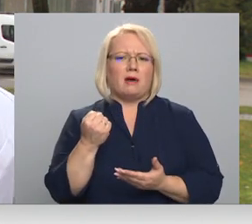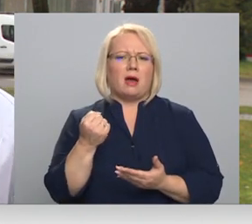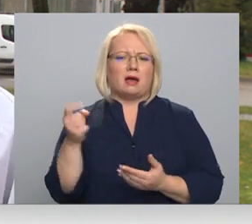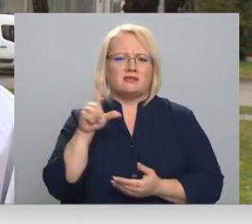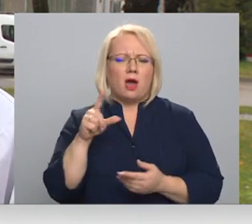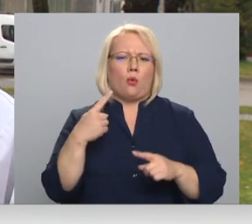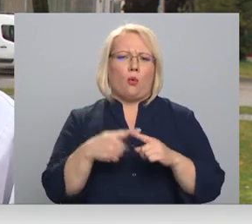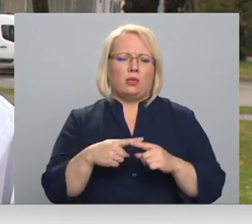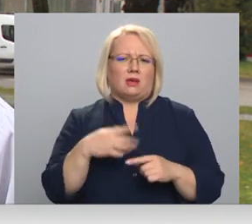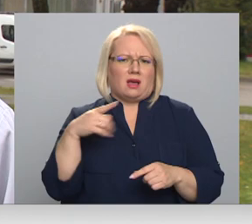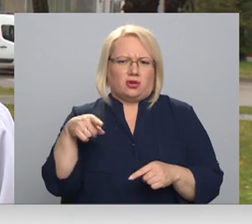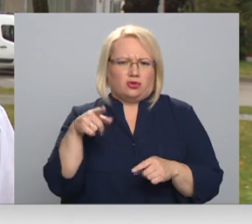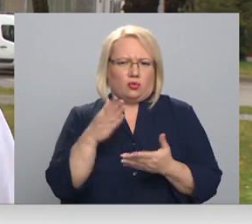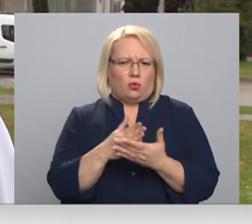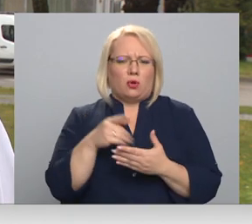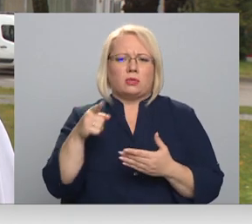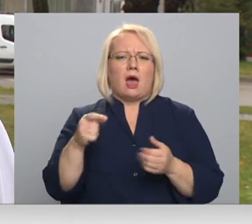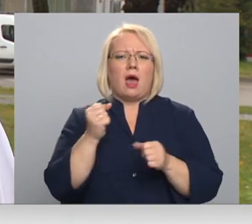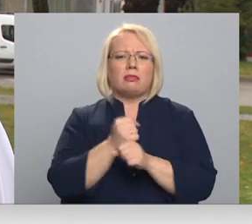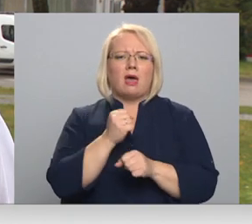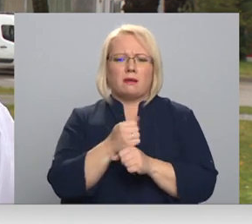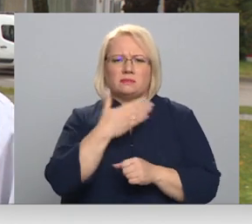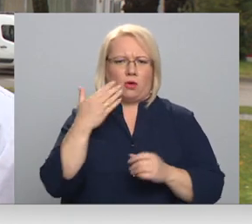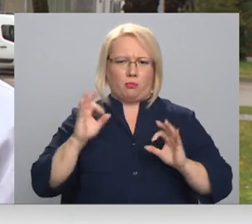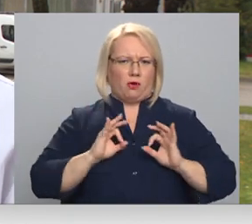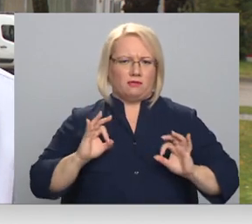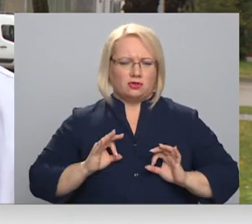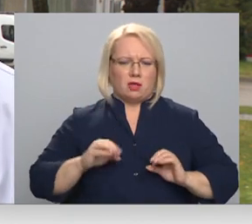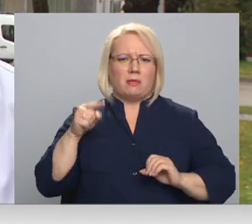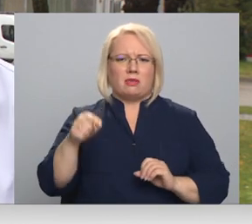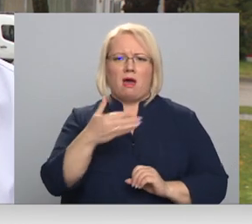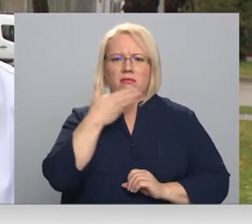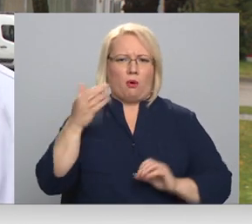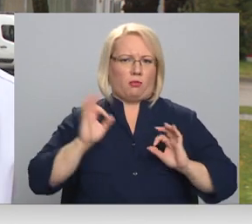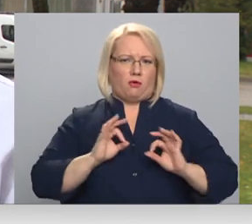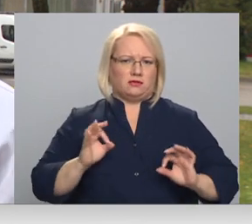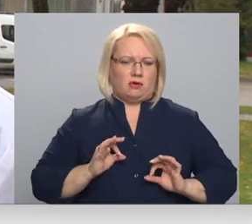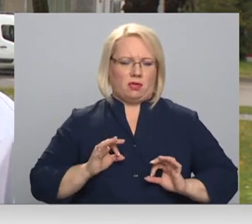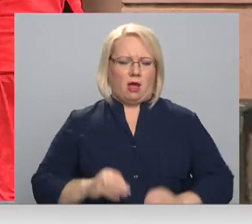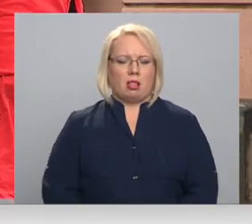īsti notiek. Un tā darbība vairs nav profesionāla, bet viņa ir neprofesionāla un iracionāla.